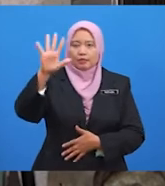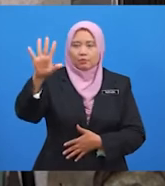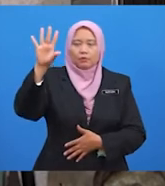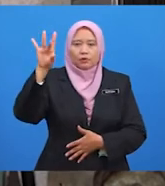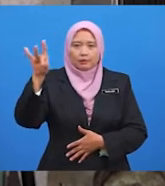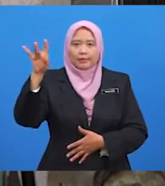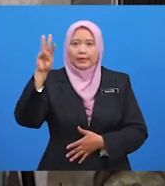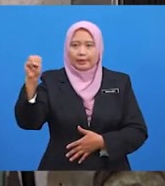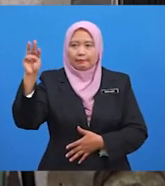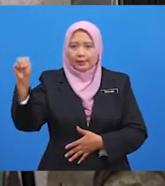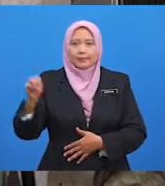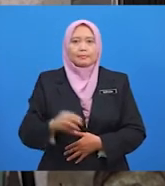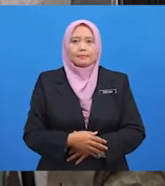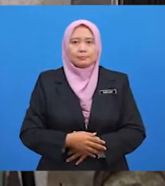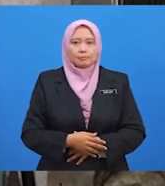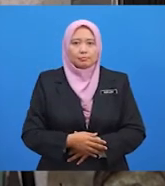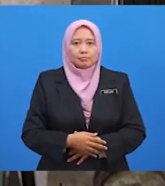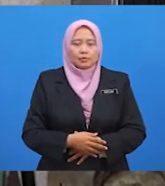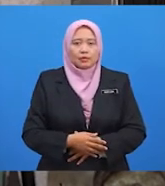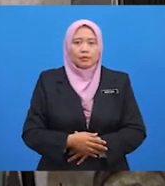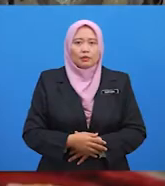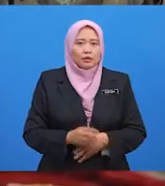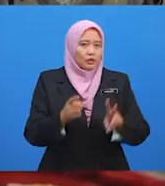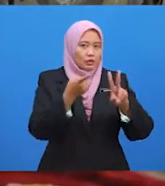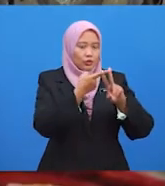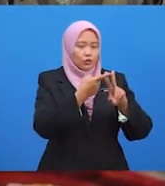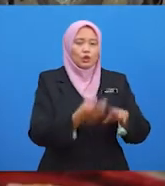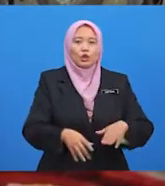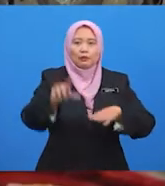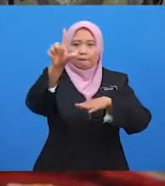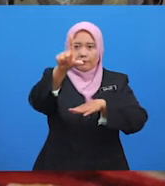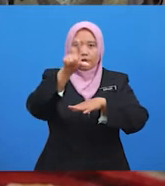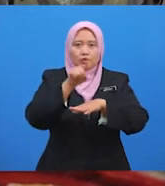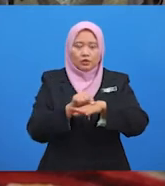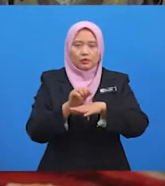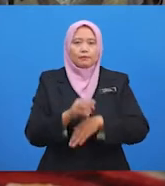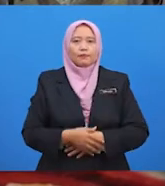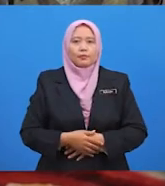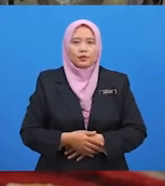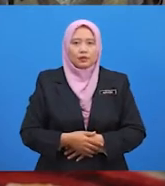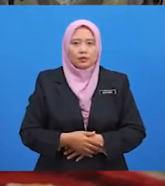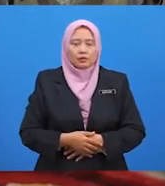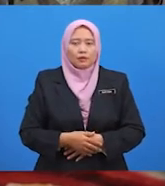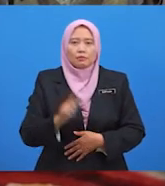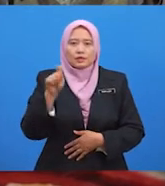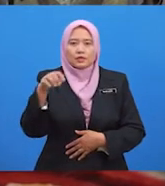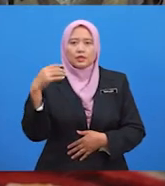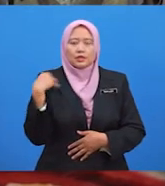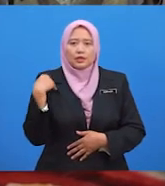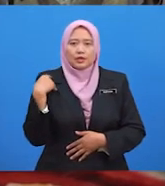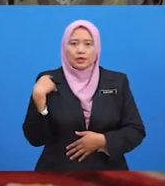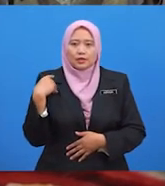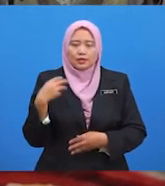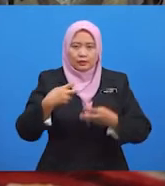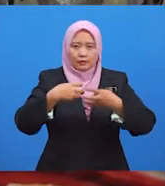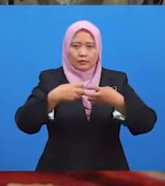Seterusnya adalah pencetak. Murid-murid memerlukan sebuah pencetak untuk